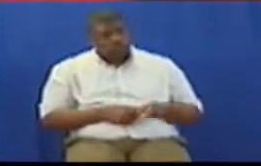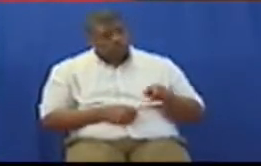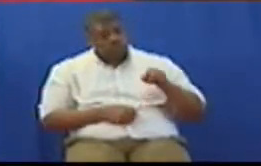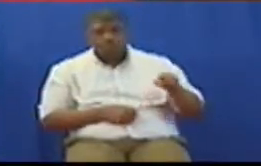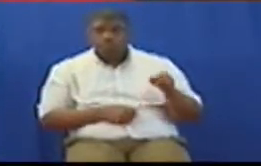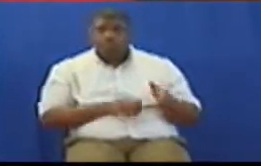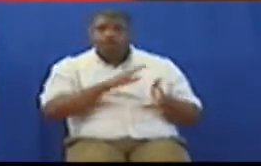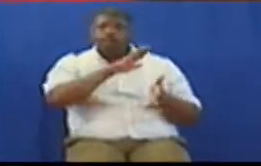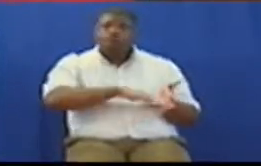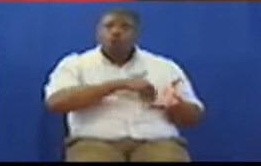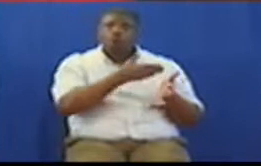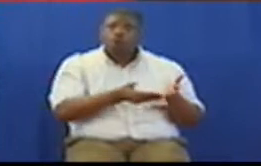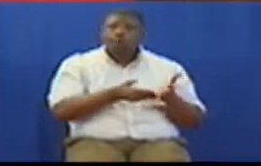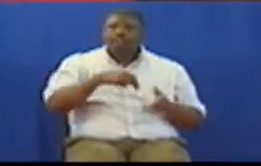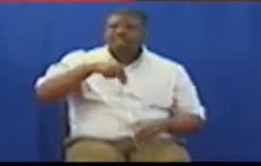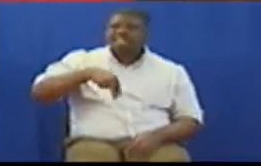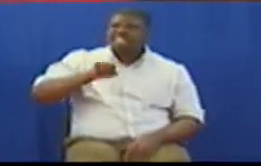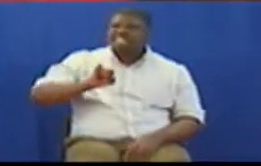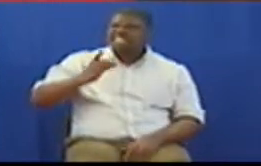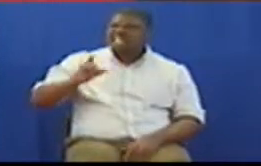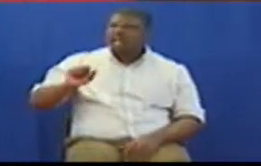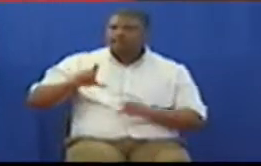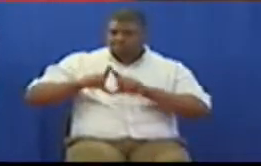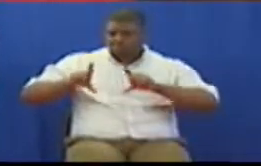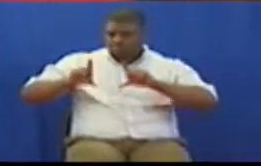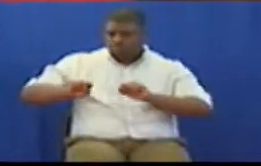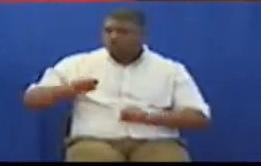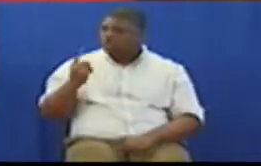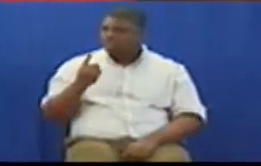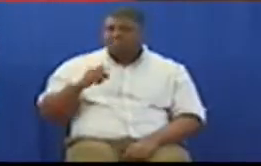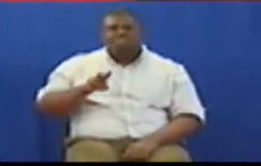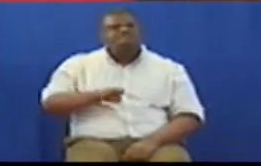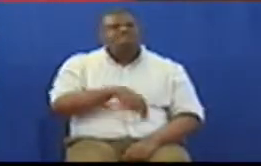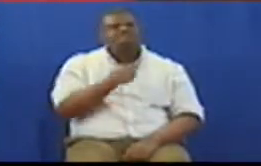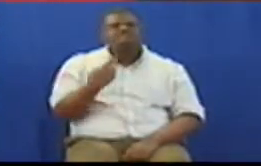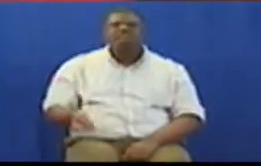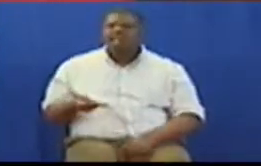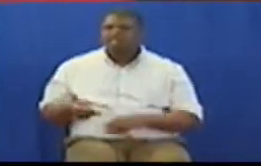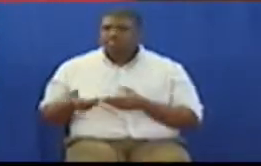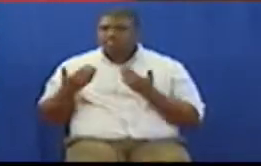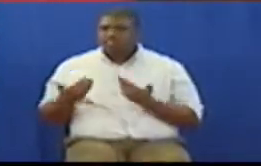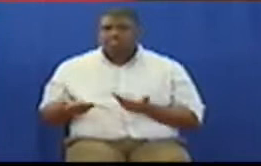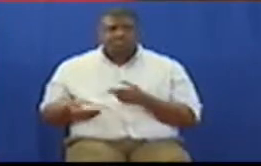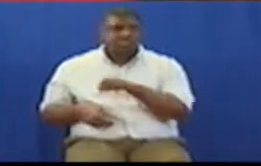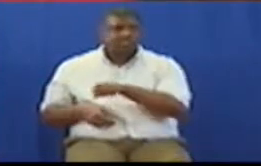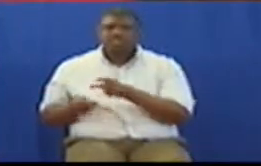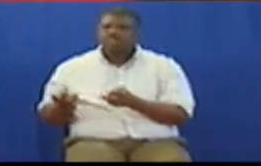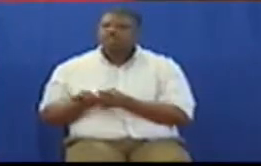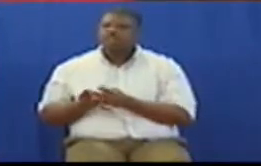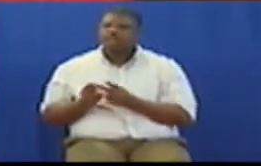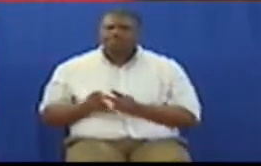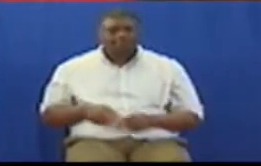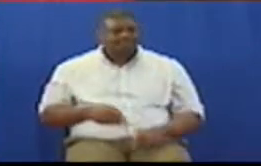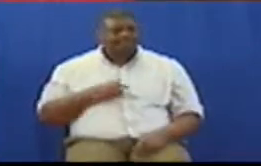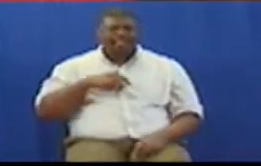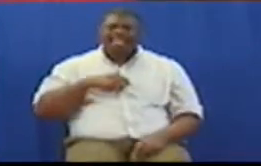Program ya NIDA kwa sasa hivi ni kama imefail. NIDA kama ilivyo sasa hivi imekuwa kero kubwa kwa wananchi,